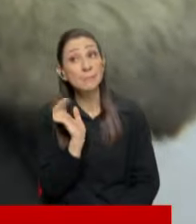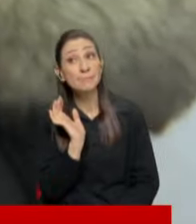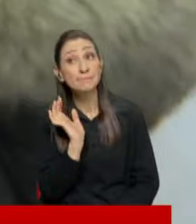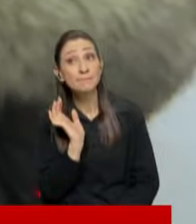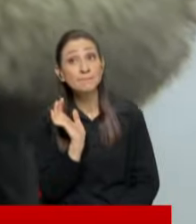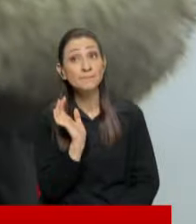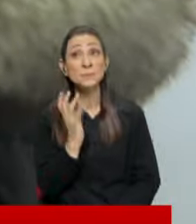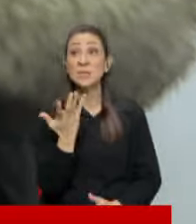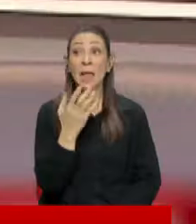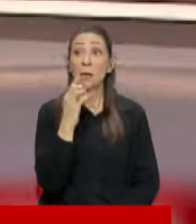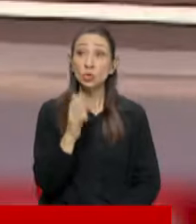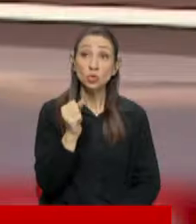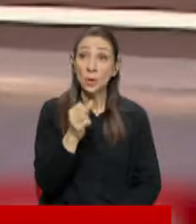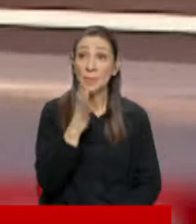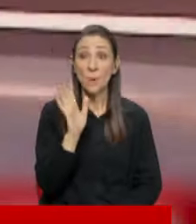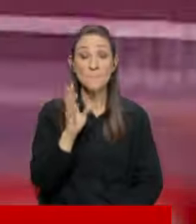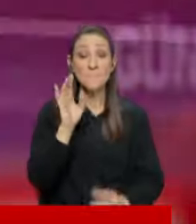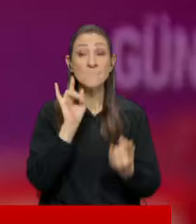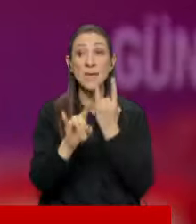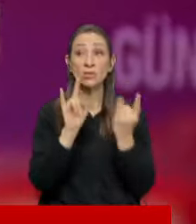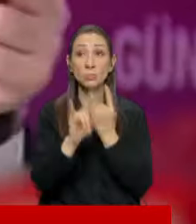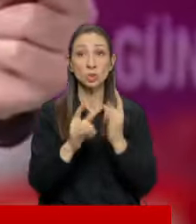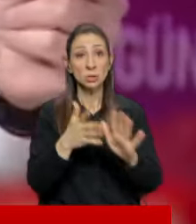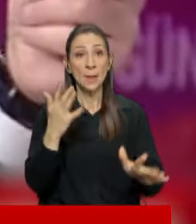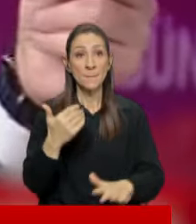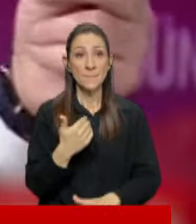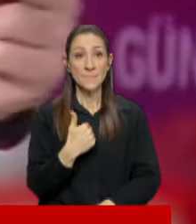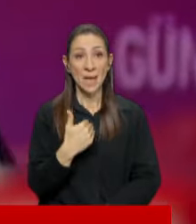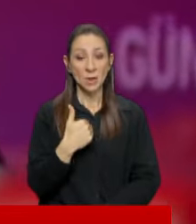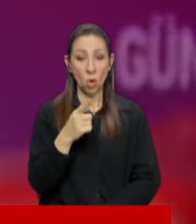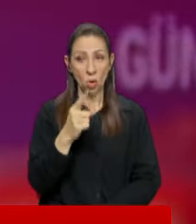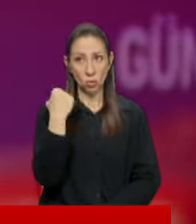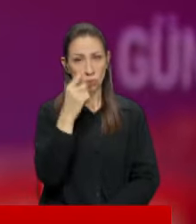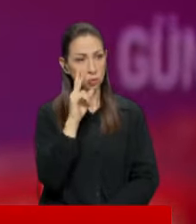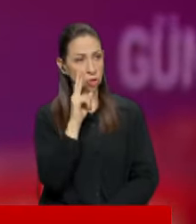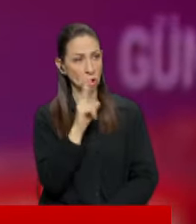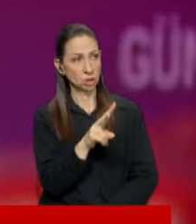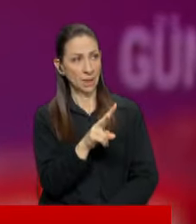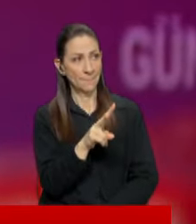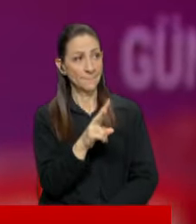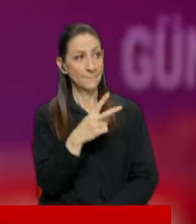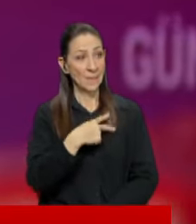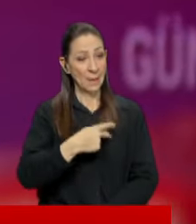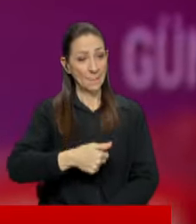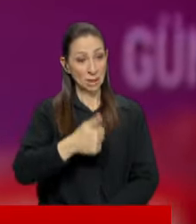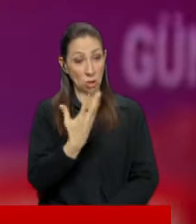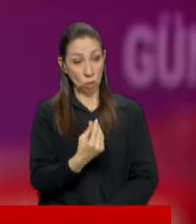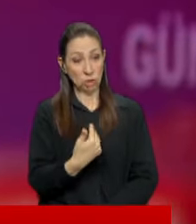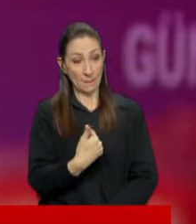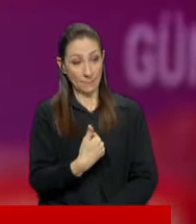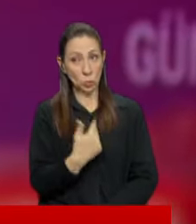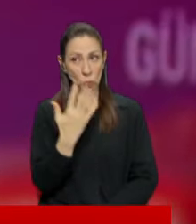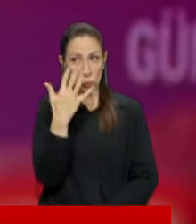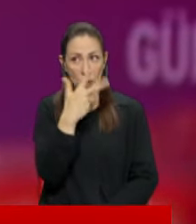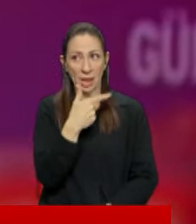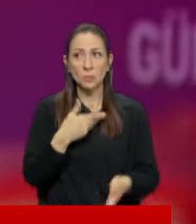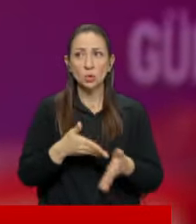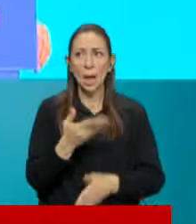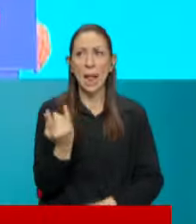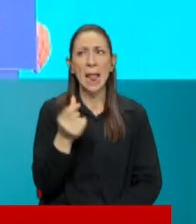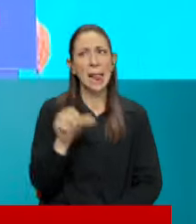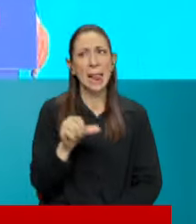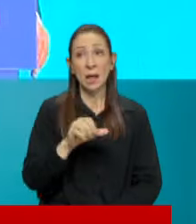Ne kadar tutar bilemem. Metrobüs kuyruğunda ya ben o manzarayı görsem ve belediye başkanı olsam utanırım, sokağa